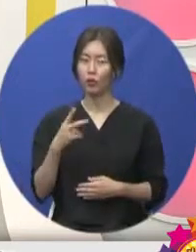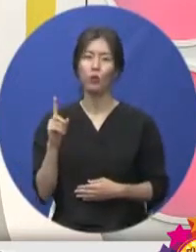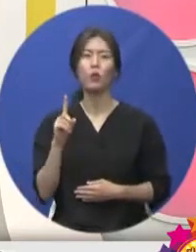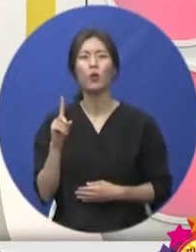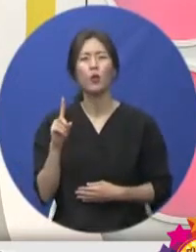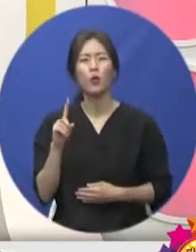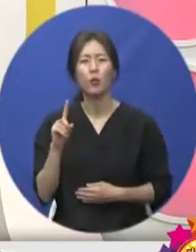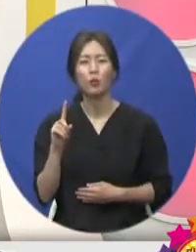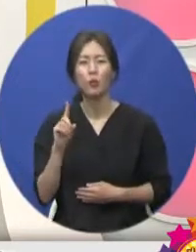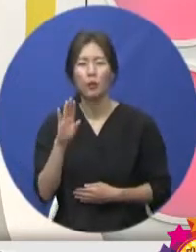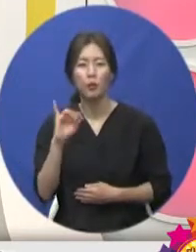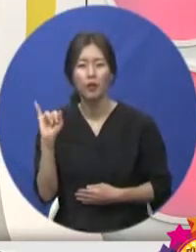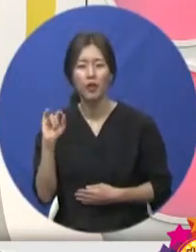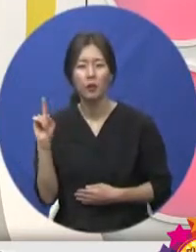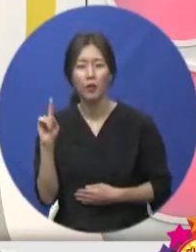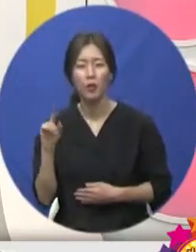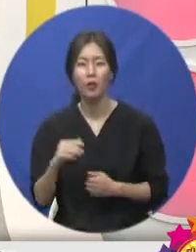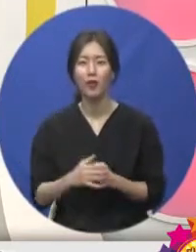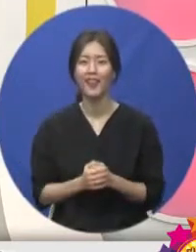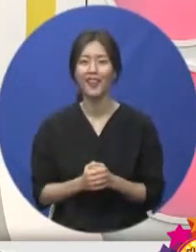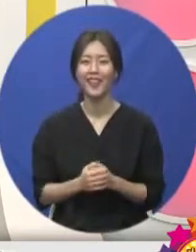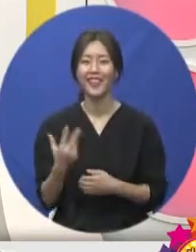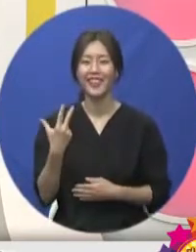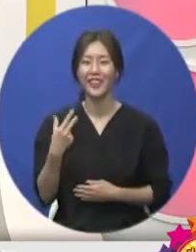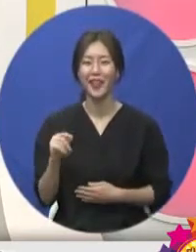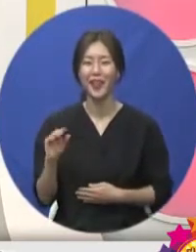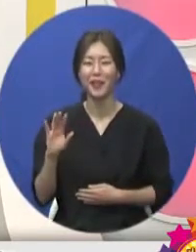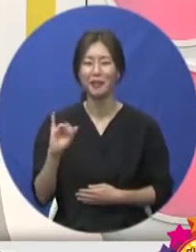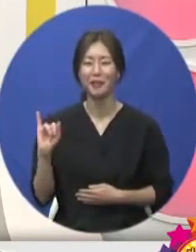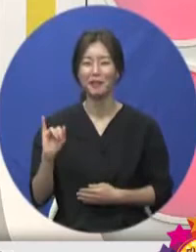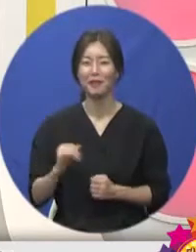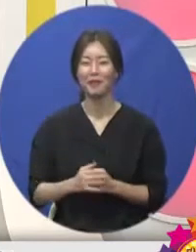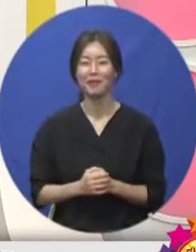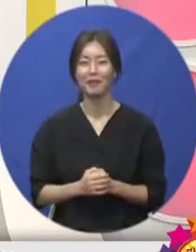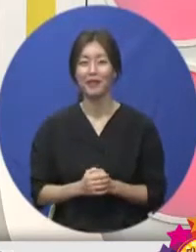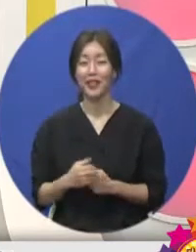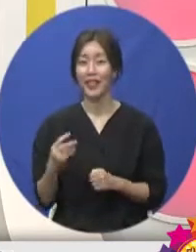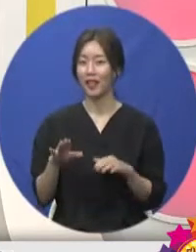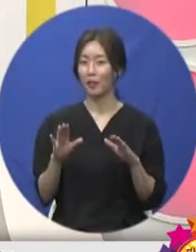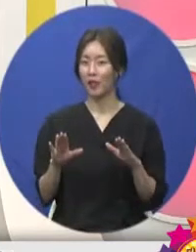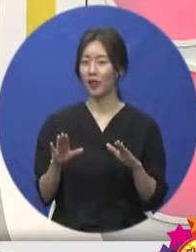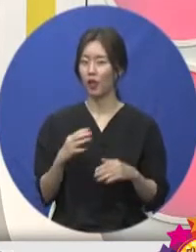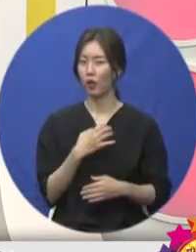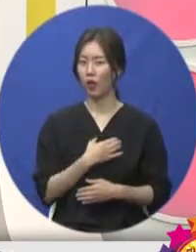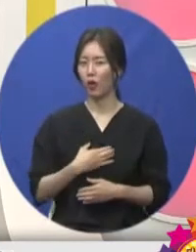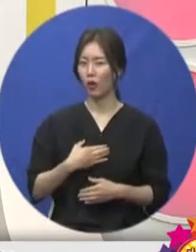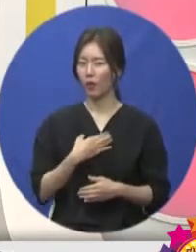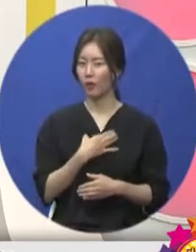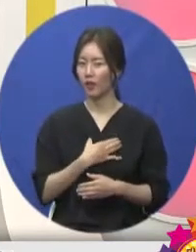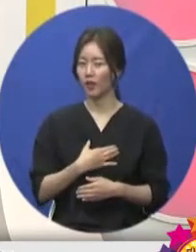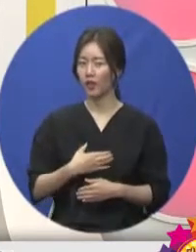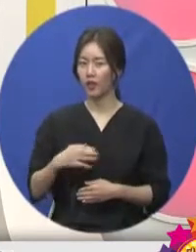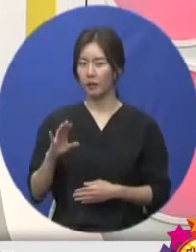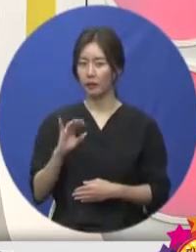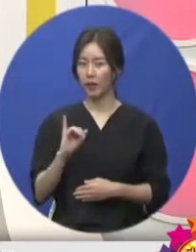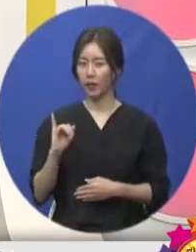또 무슨 비 나왔죠? 뭐? 똥비. 아 똥비 나왔고 네. 이번에는 괴롭힌 비는 네.